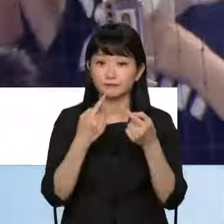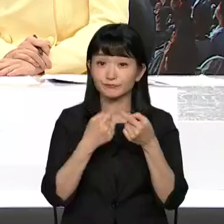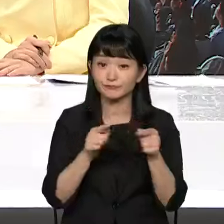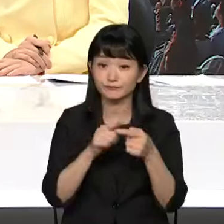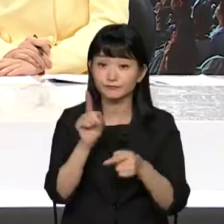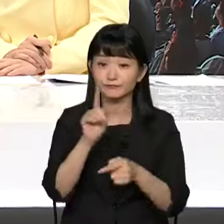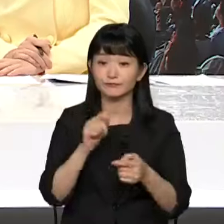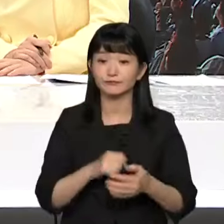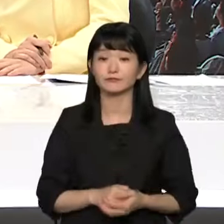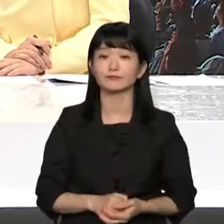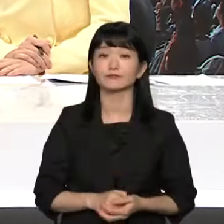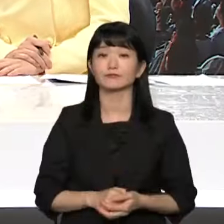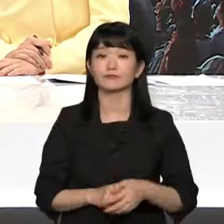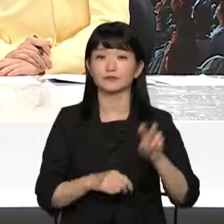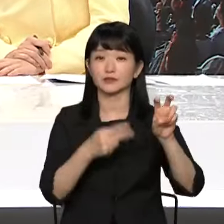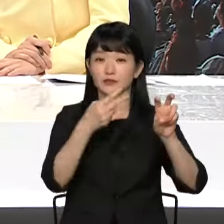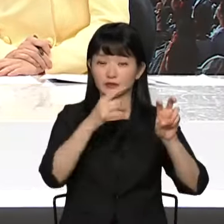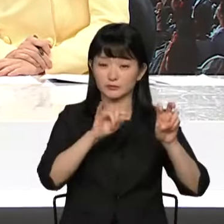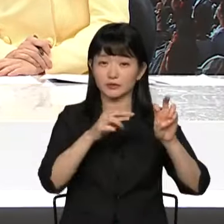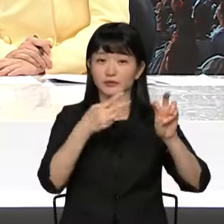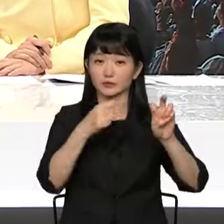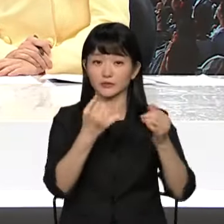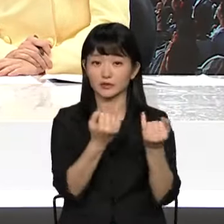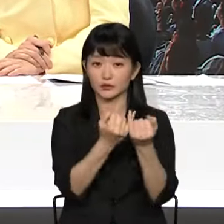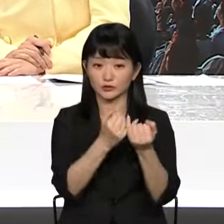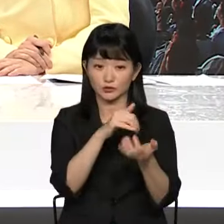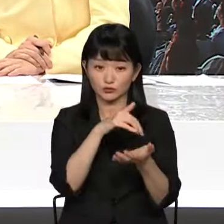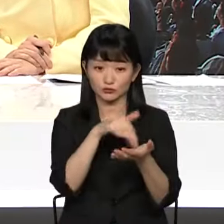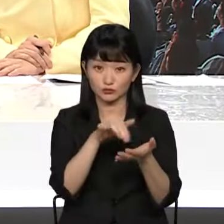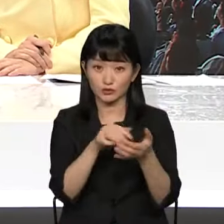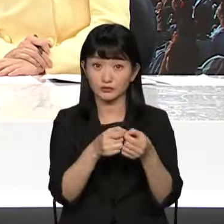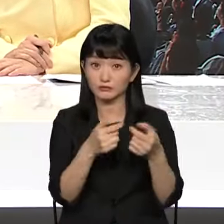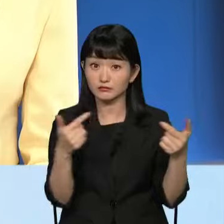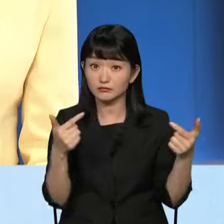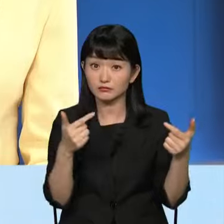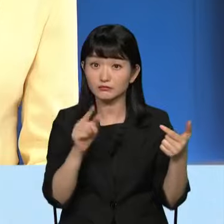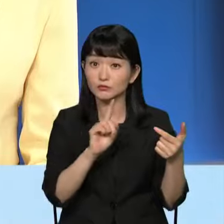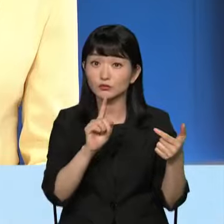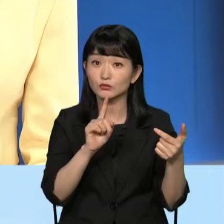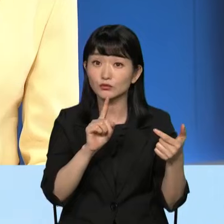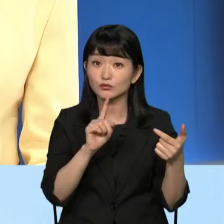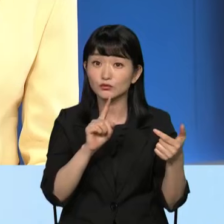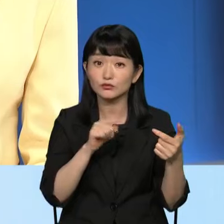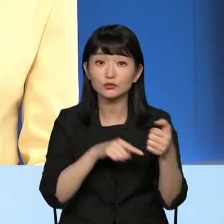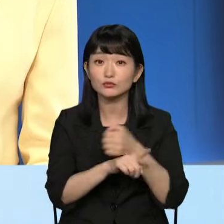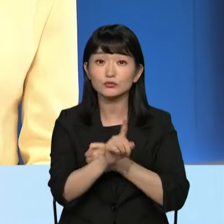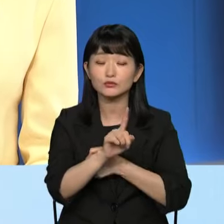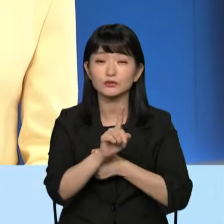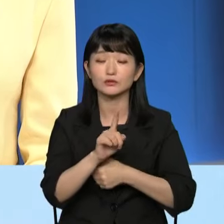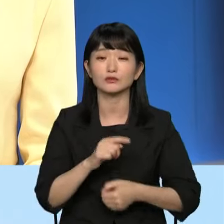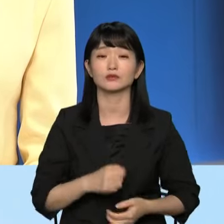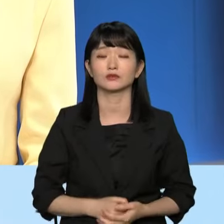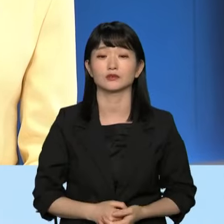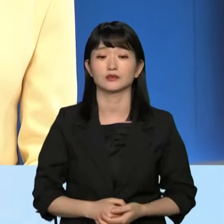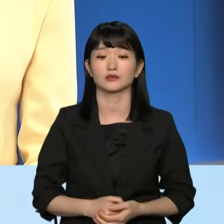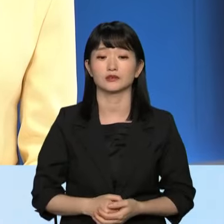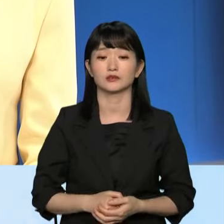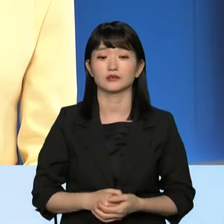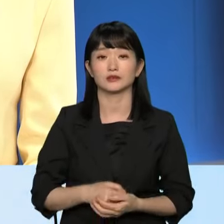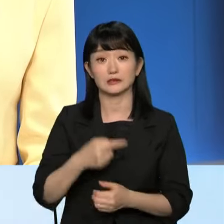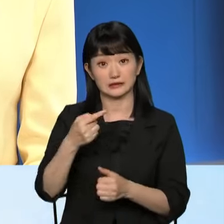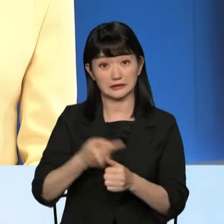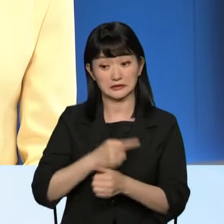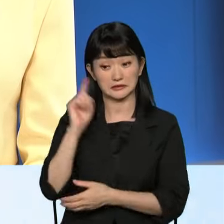해보면 특히 20대, 30대 여성 관중이 크게 늘었다고 하더라고요. 네네네. 이거는 왜 그렇다고 보세요? 우선적으로 자연스럽게 좀